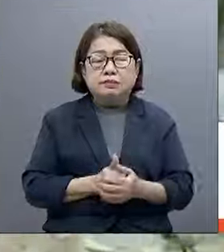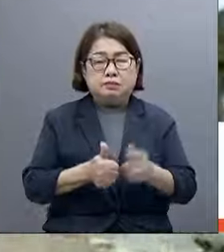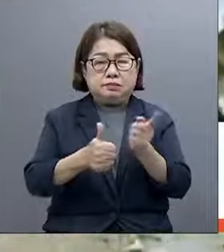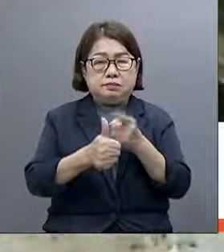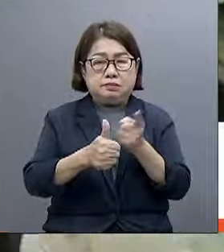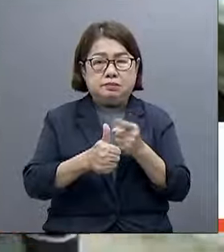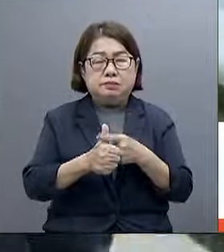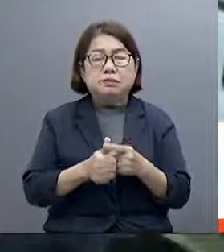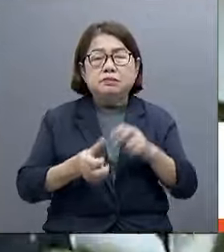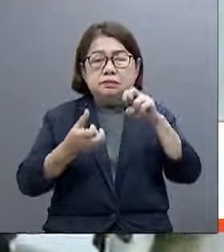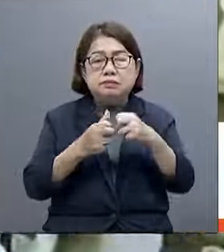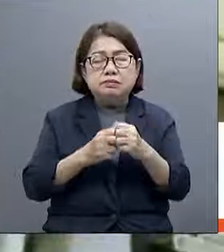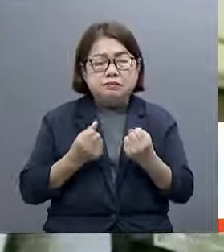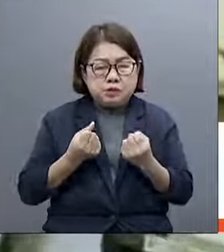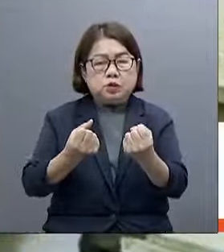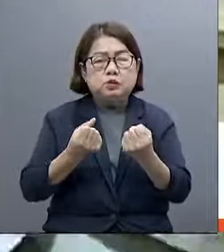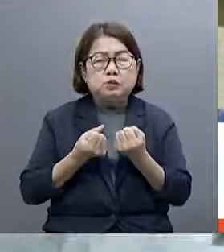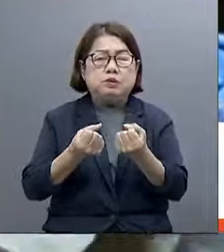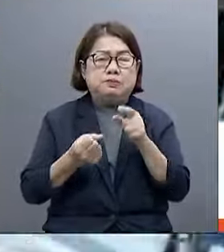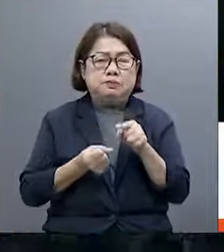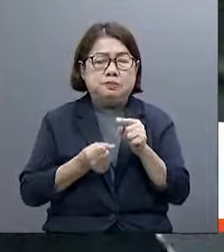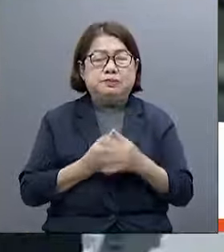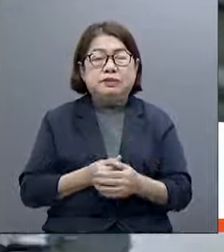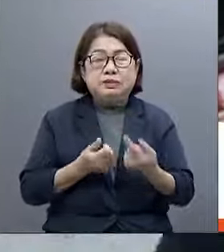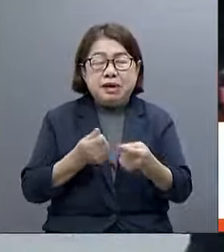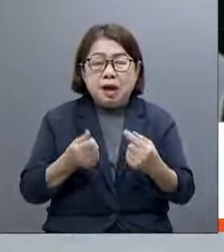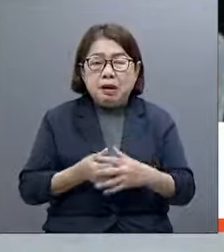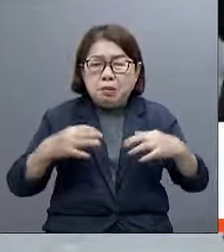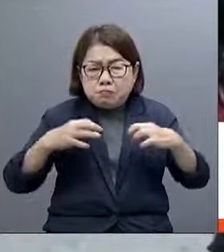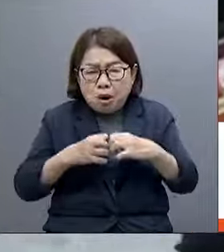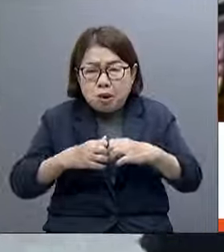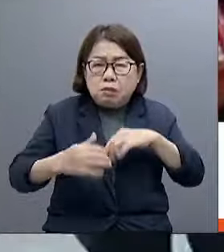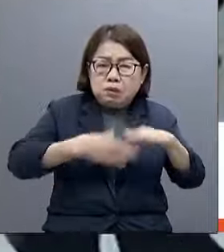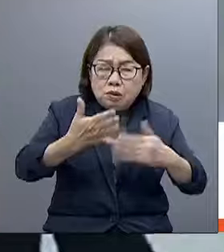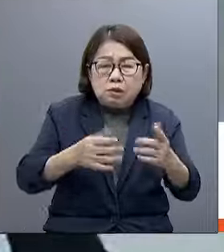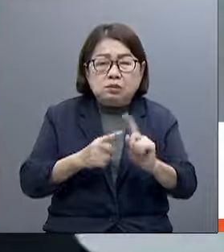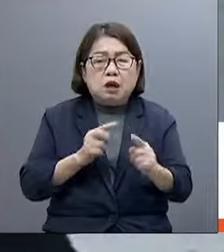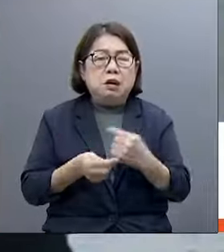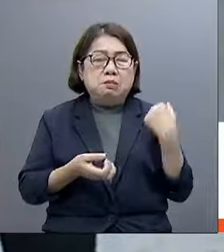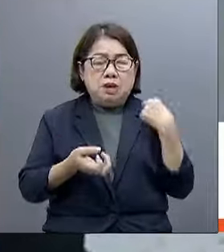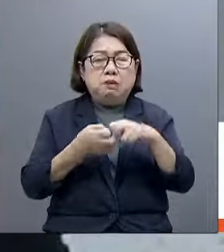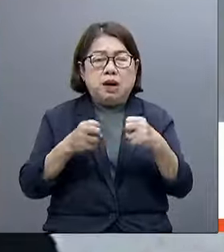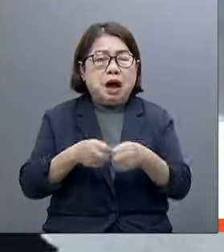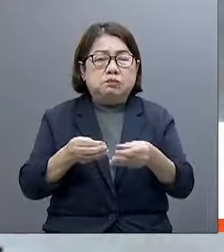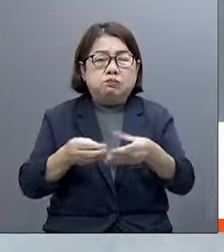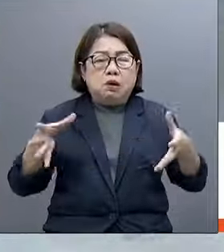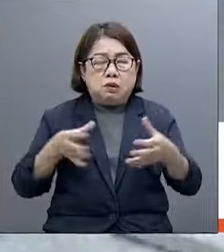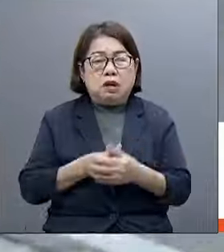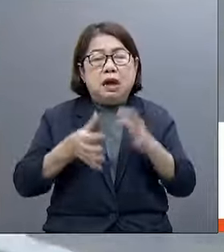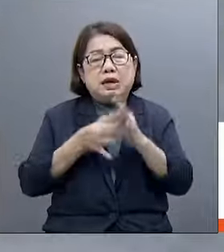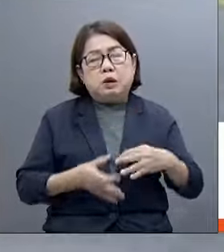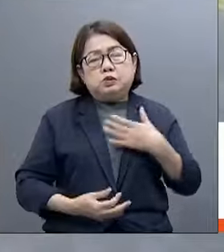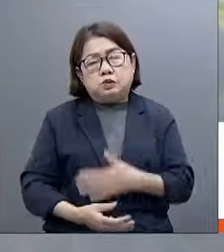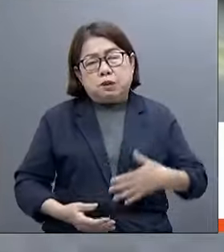คืออุบัติเหตุทางถนนค่ะซึ่งความสูญเสียที่เกิดขึ้นย่อมส่งผลกระทบเป็นวงกว้างในหลายมิติทั้งเรื่องของสุขภา